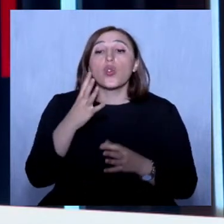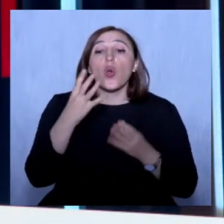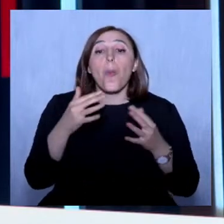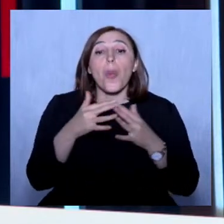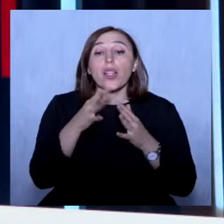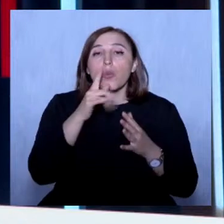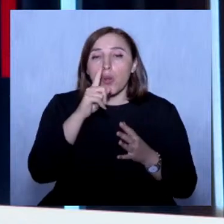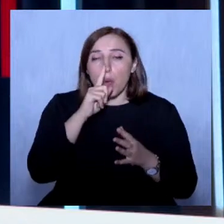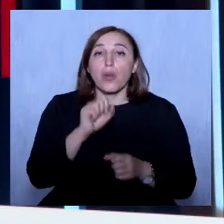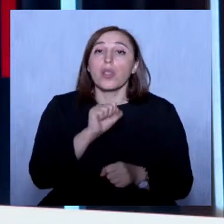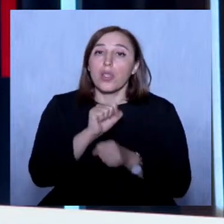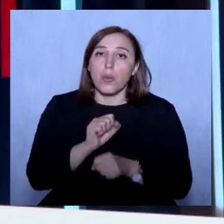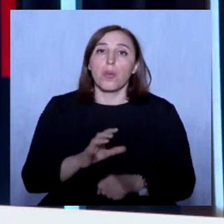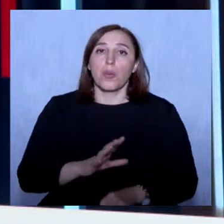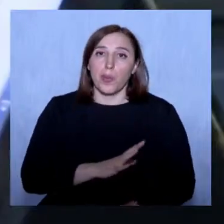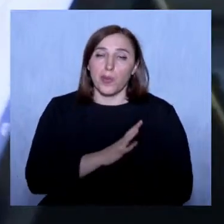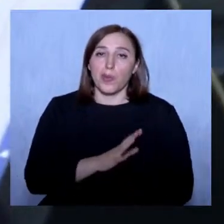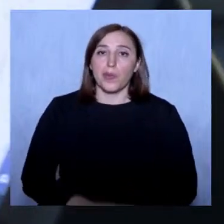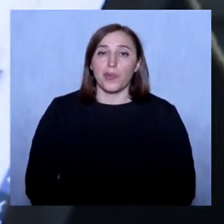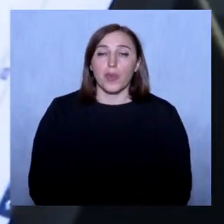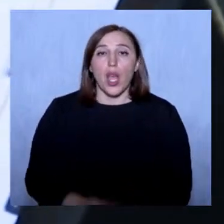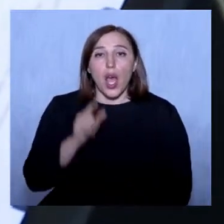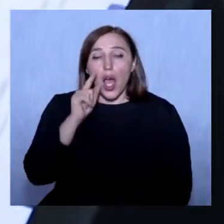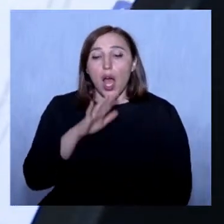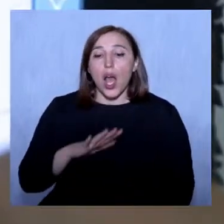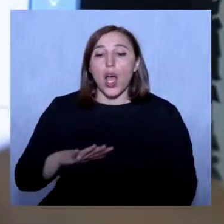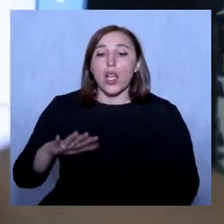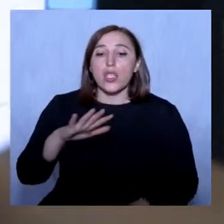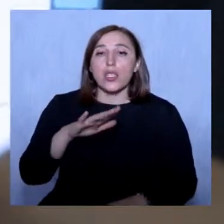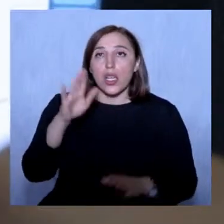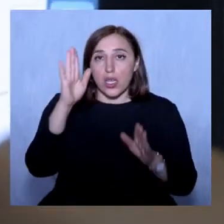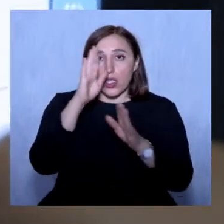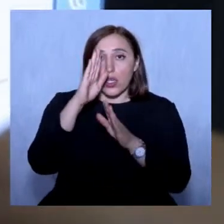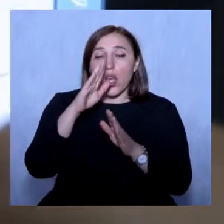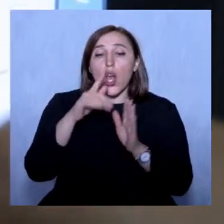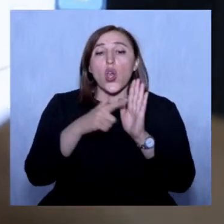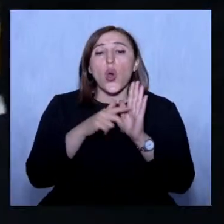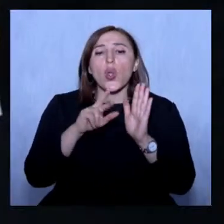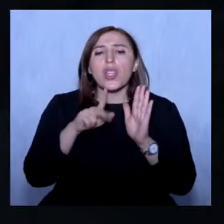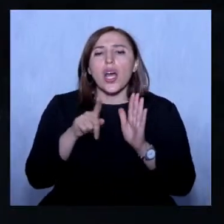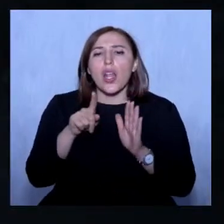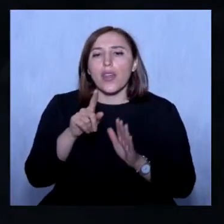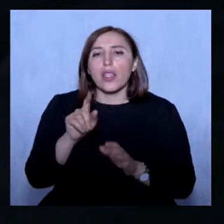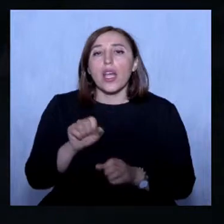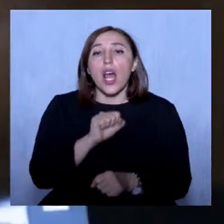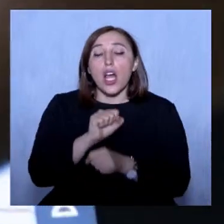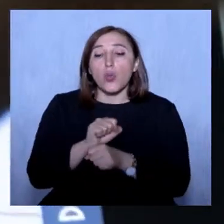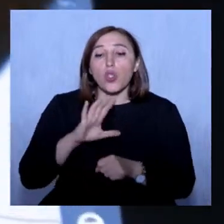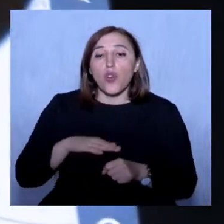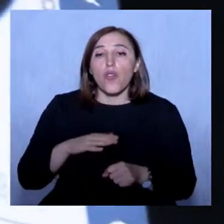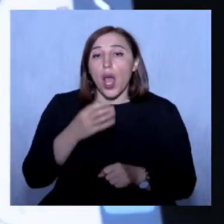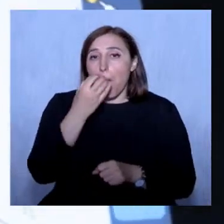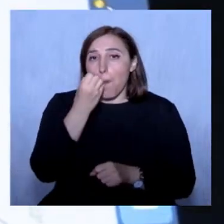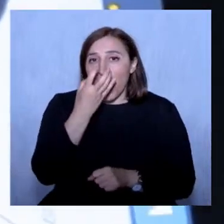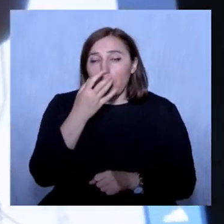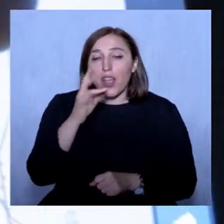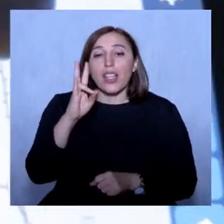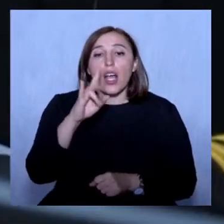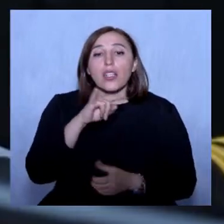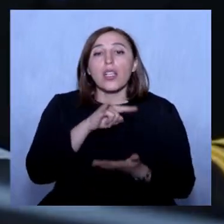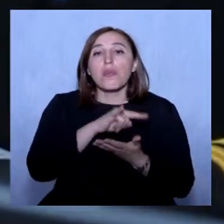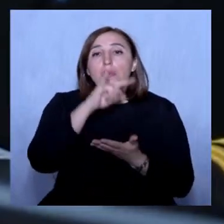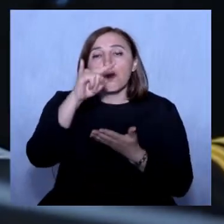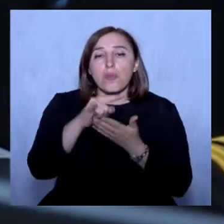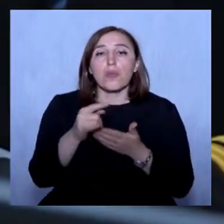պատերազմի ժամանակահատվացի։ Հայաստանի տարածքով շուրջ 7 տարվա ընդմիչումից հետո բակվից նախիջևան այսօր իրականացված